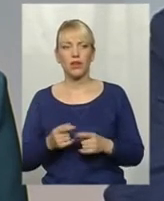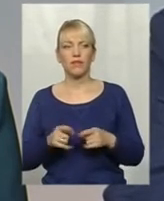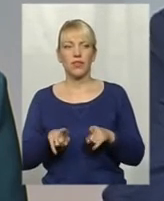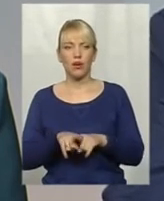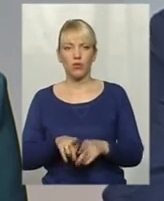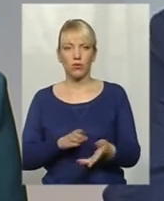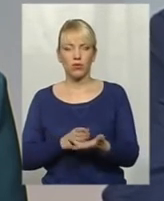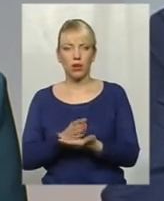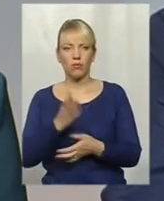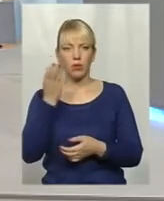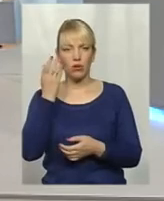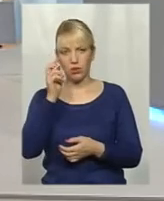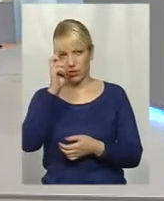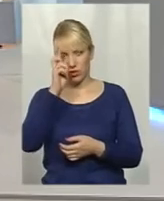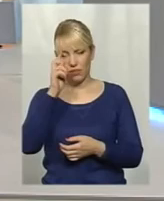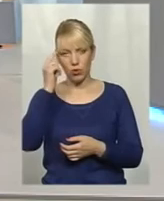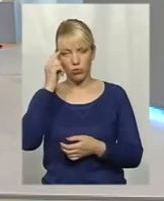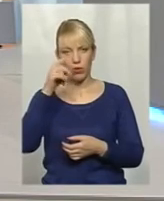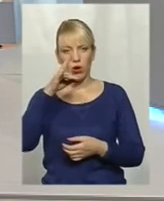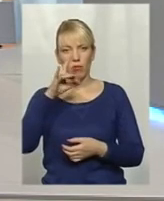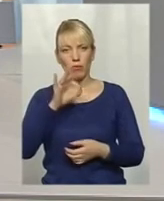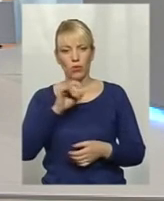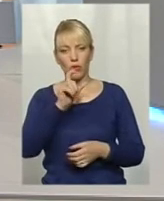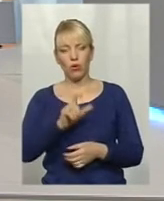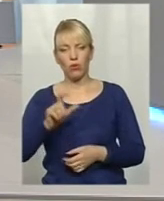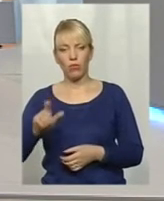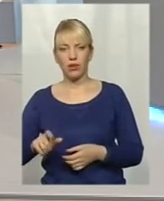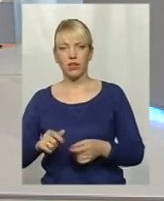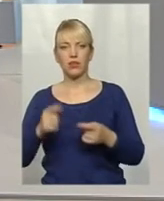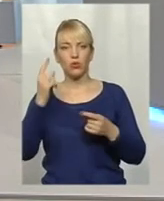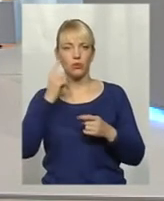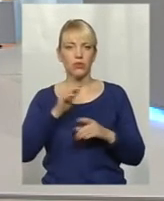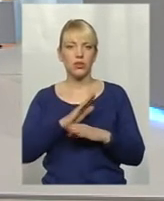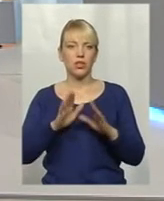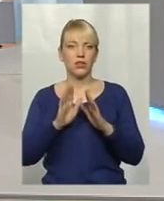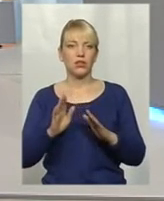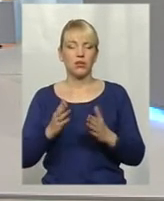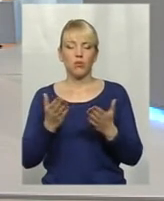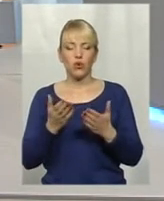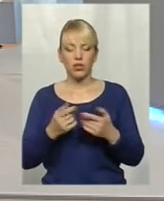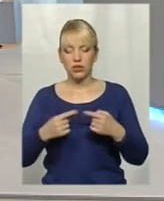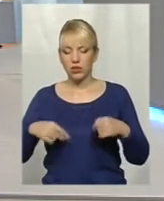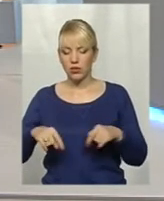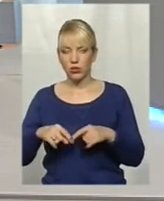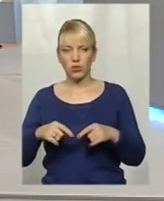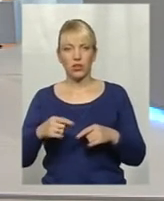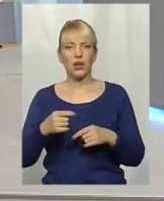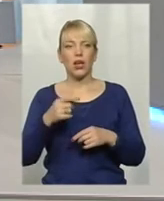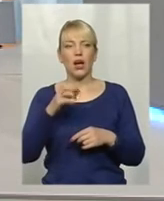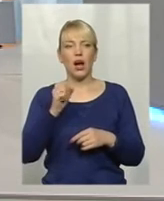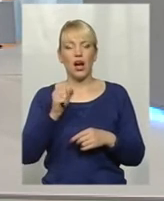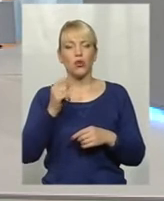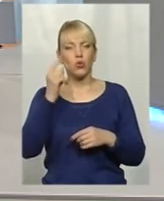напрямку, коли держава думає про громадян, коли держава думає не тільки про якісь категорії визначення, а саме про саме більше